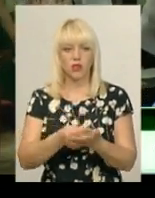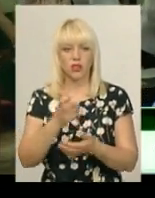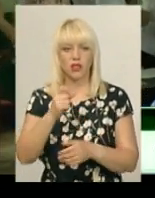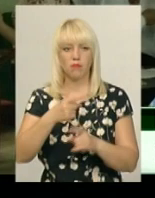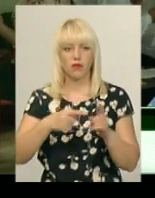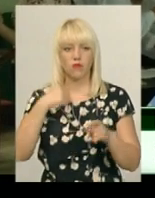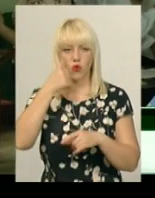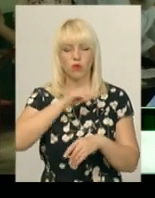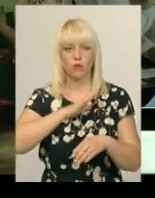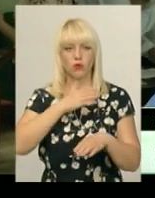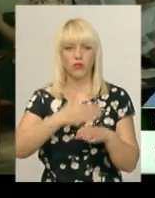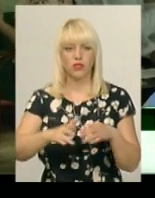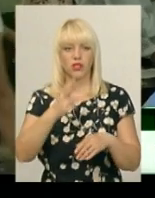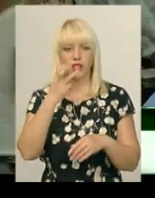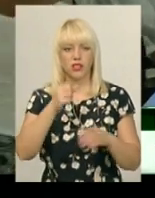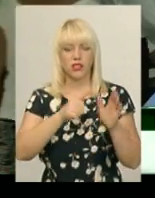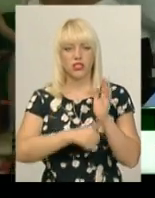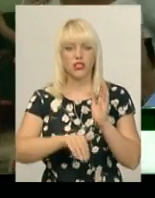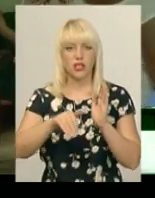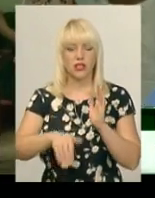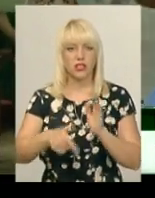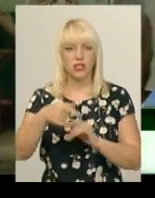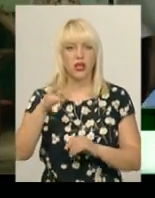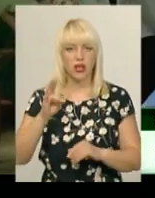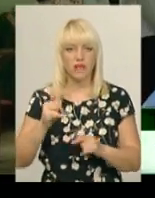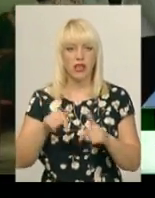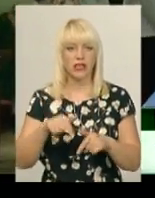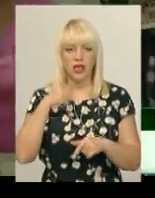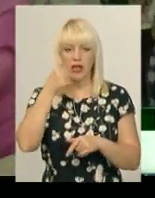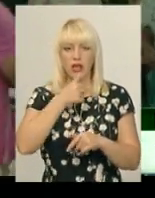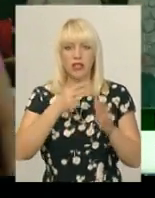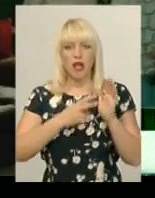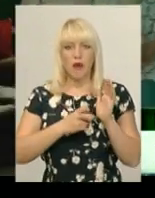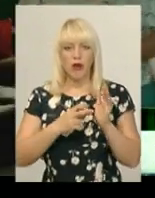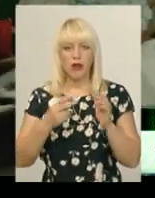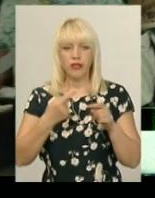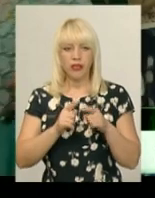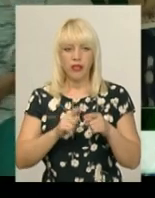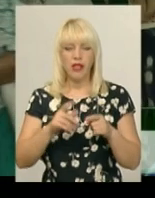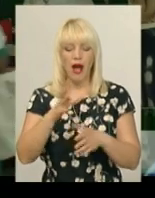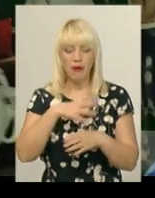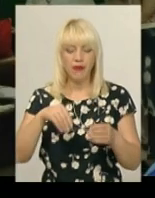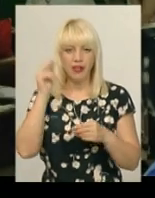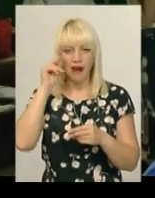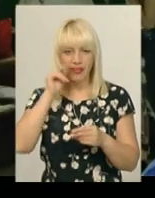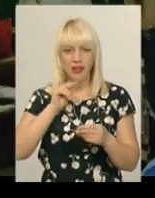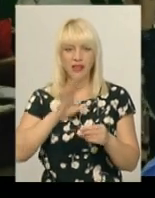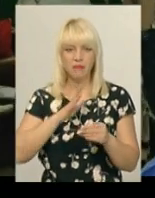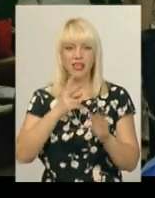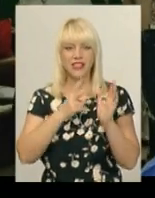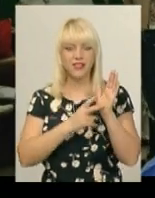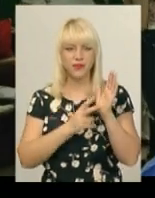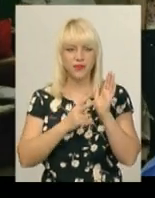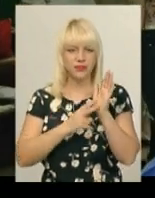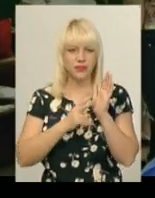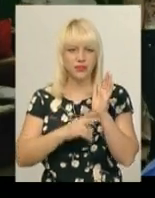півроку було виділено 360 тисяч гривень, на цей рік 700. Навчання одного нам обійшлось, обходилося 57 гривень